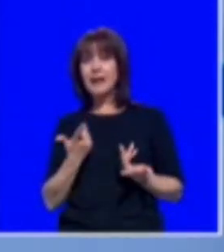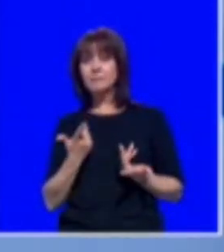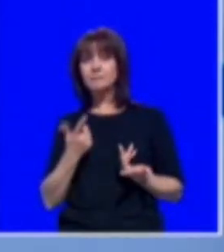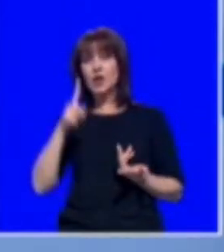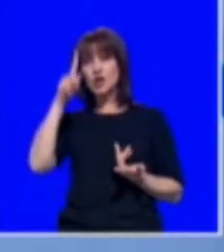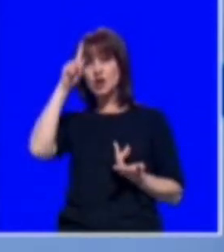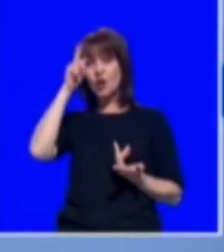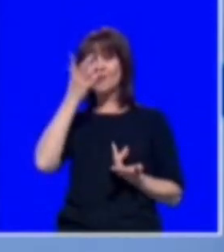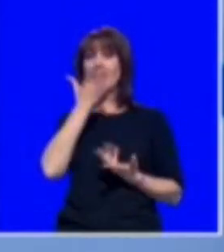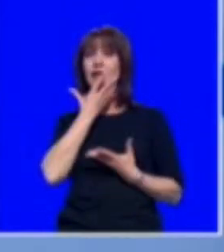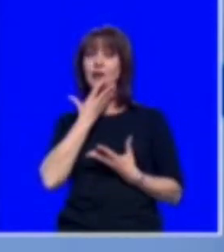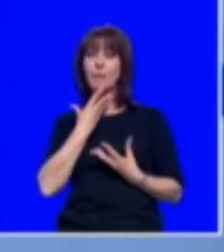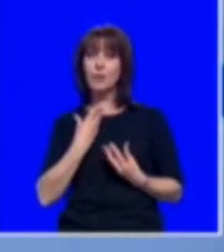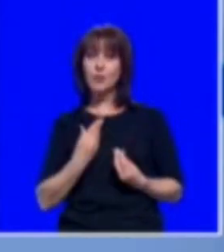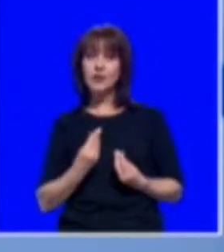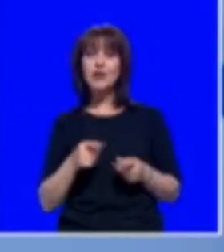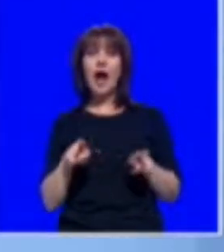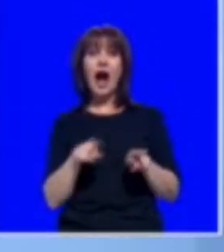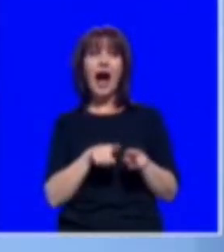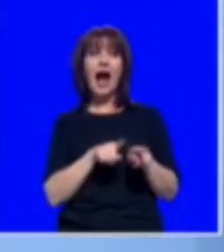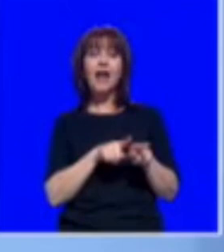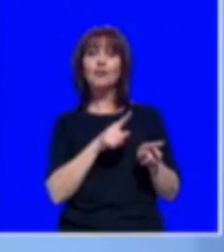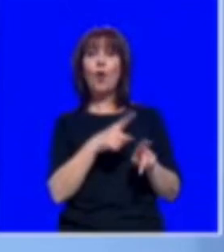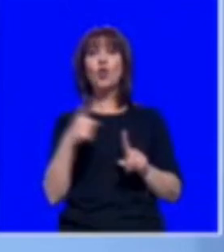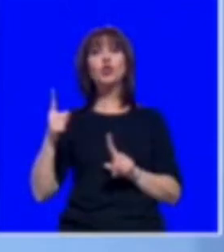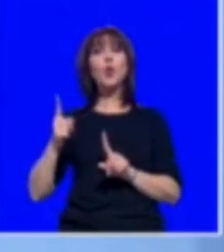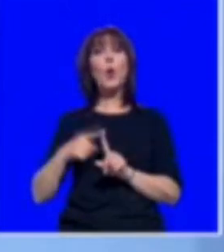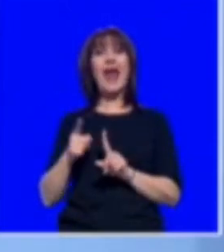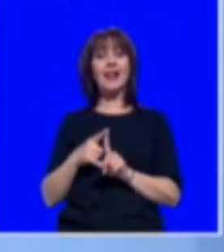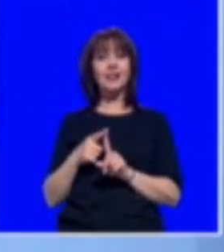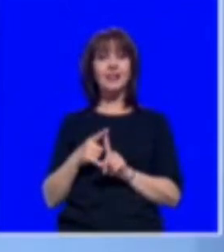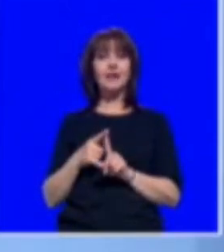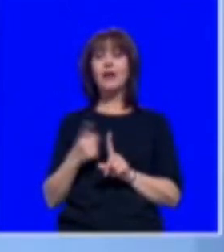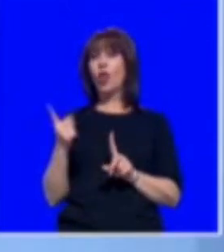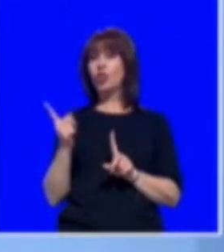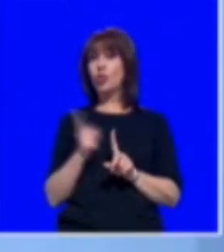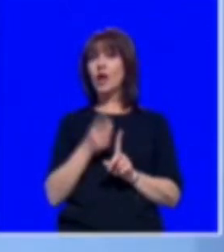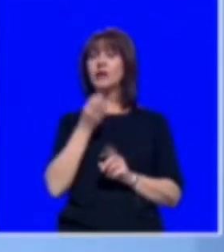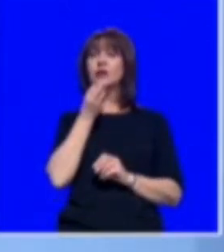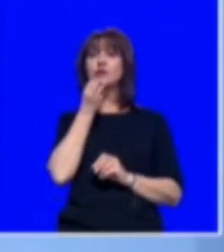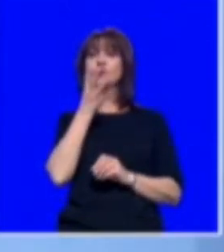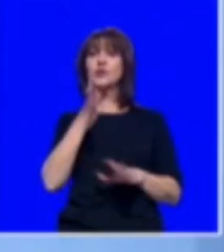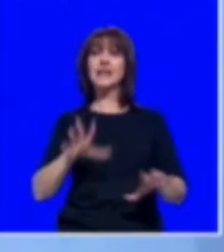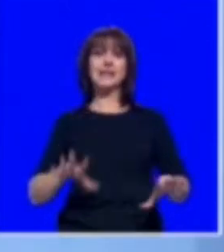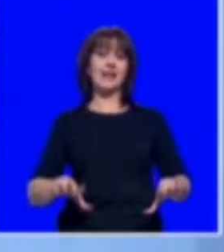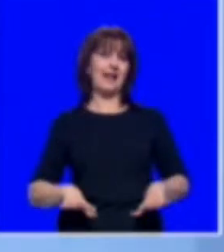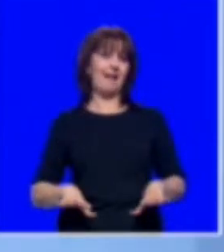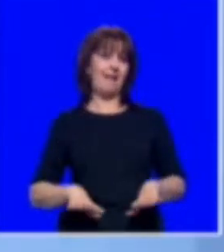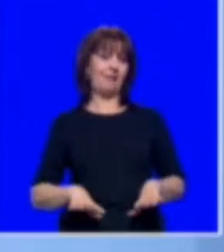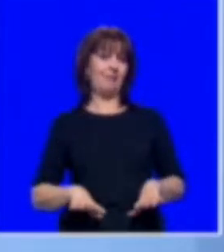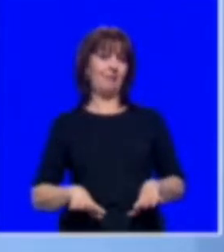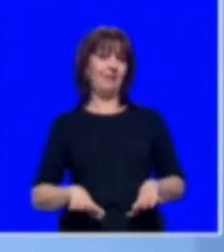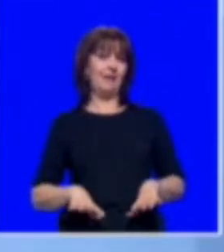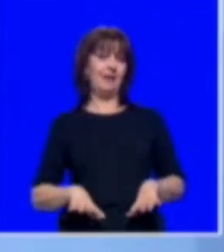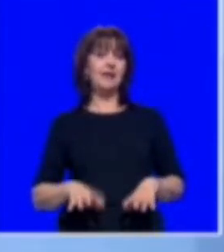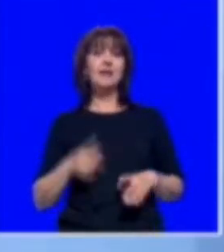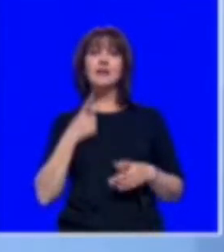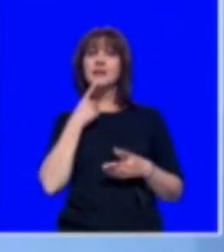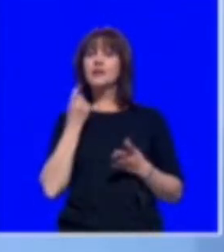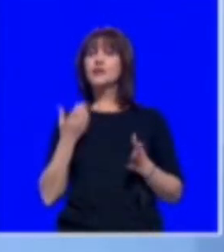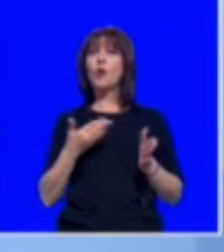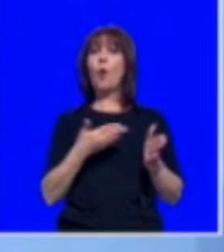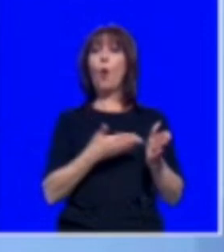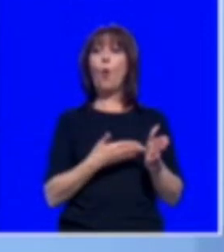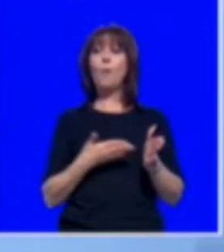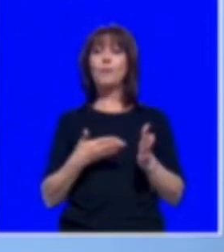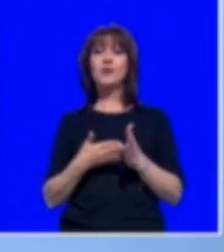китния балкански 20-хиляден Троян? Троян е чудесен град. Не знам защо така опонентите ми